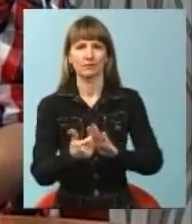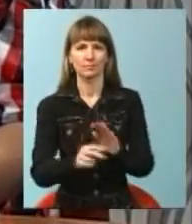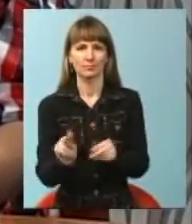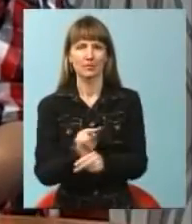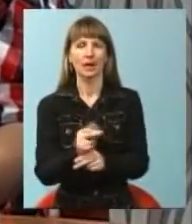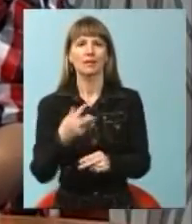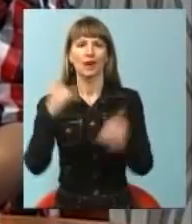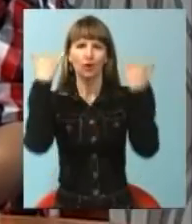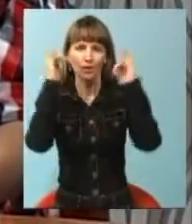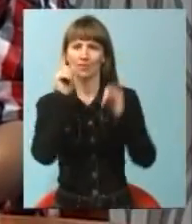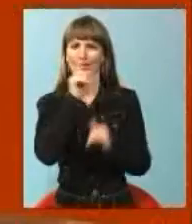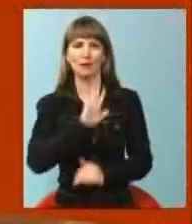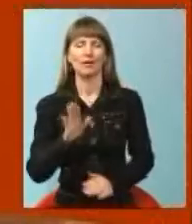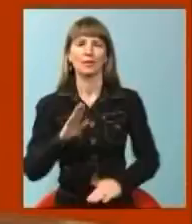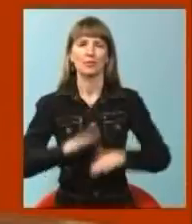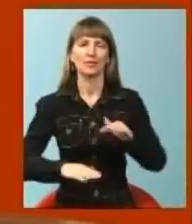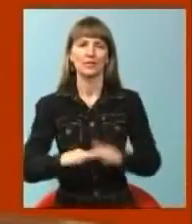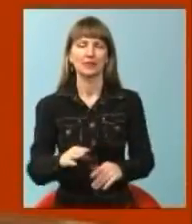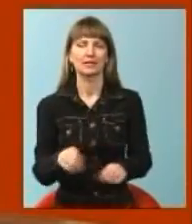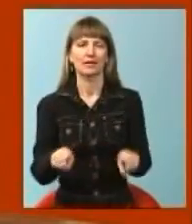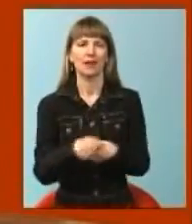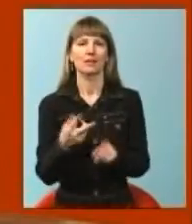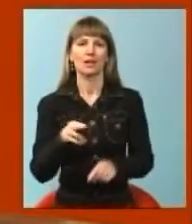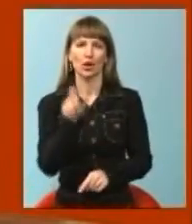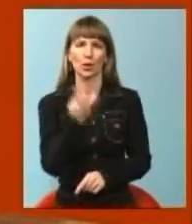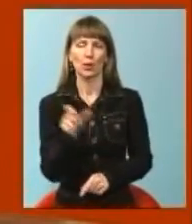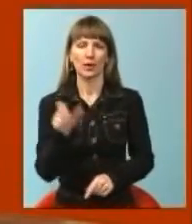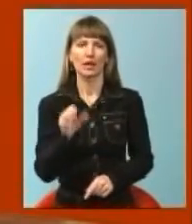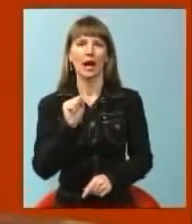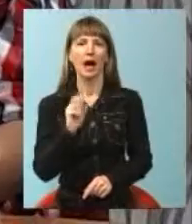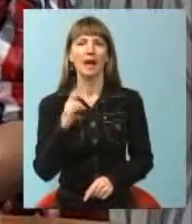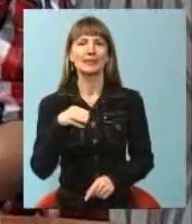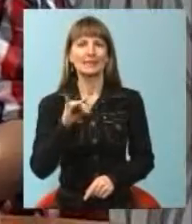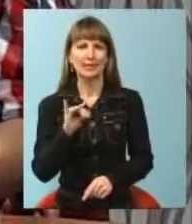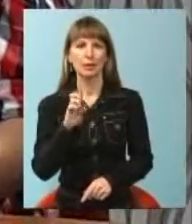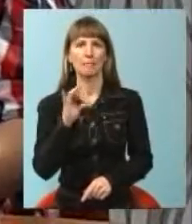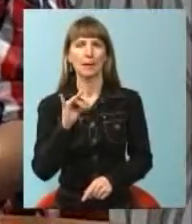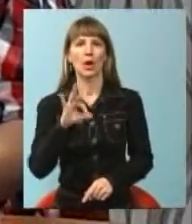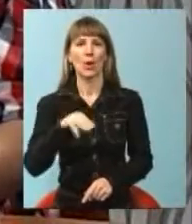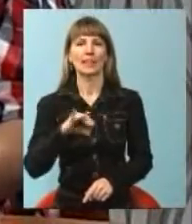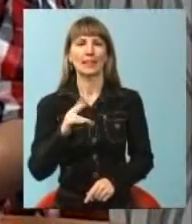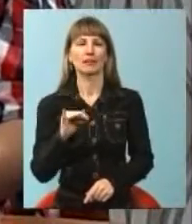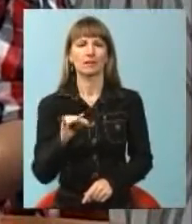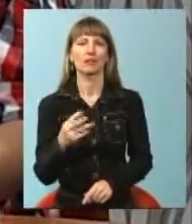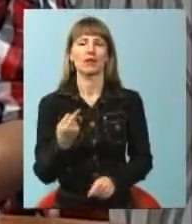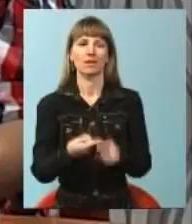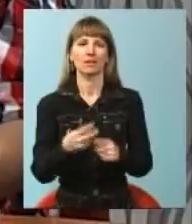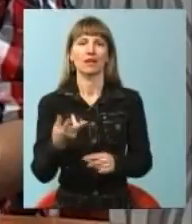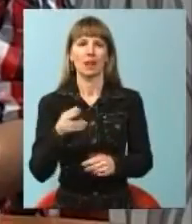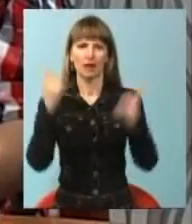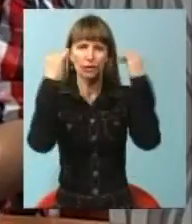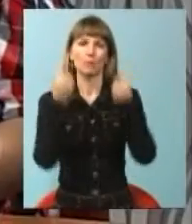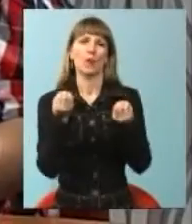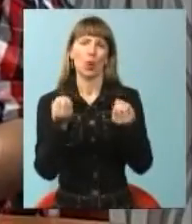таки непогана професія. Це як для людини антибіотики? Так, але навіть це для тварин, просто педикюр